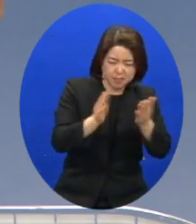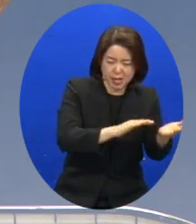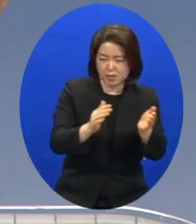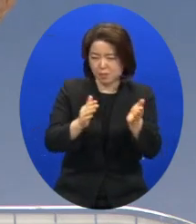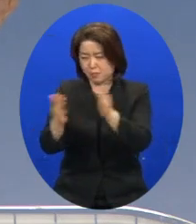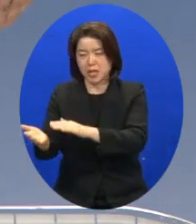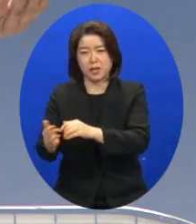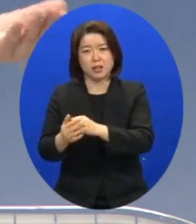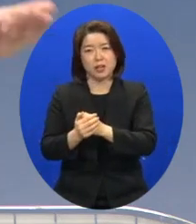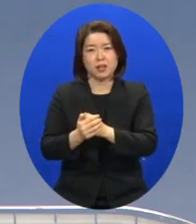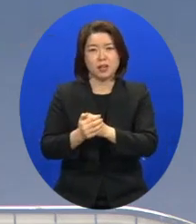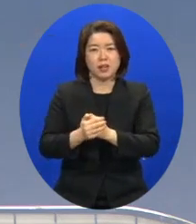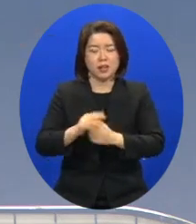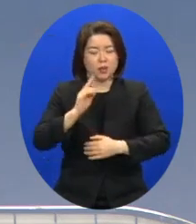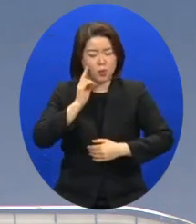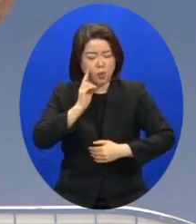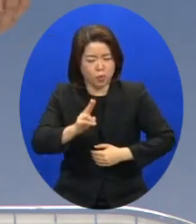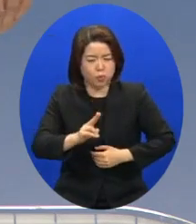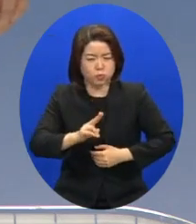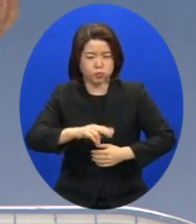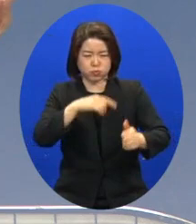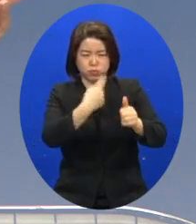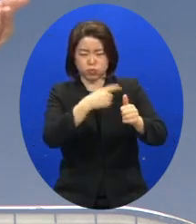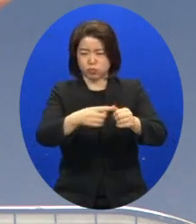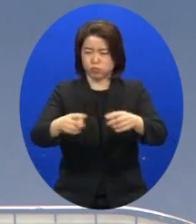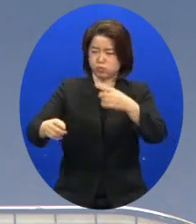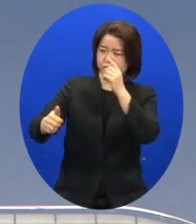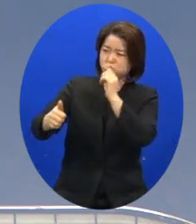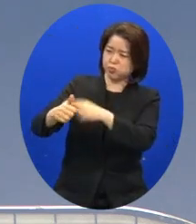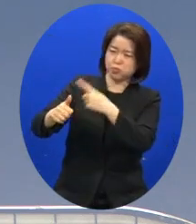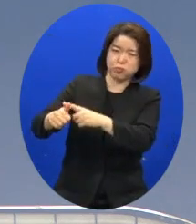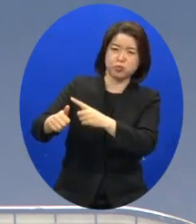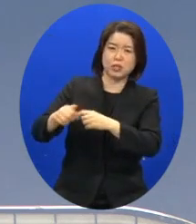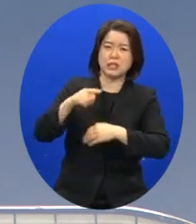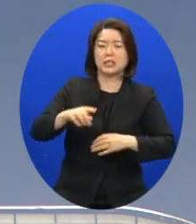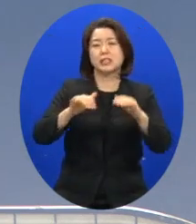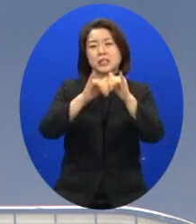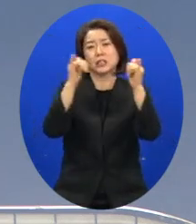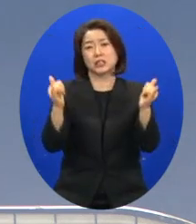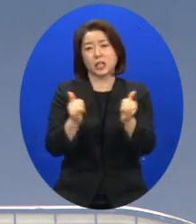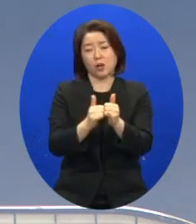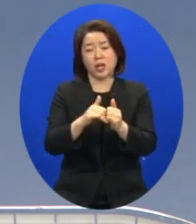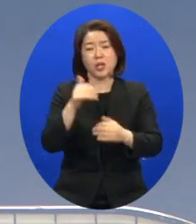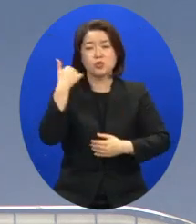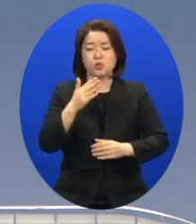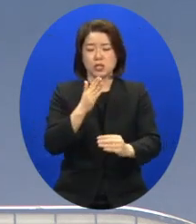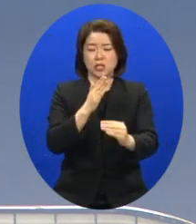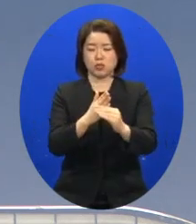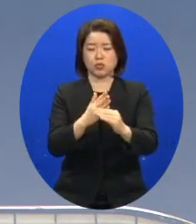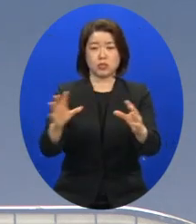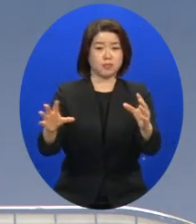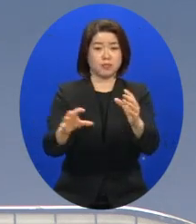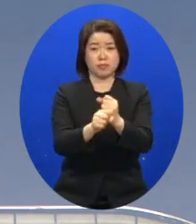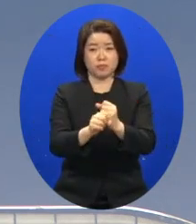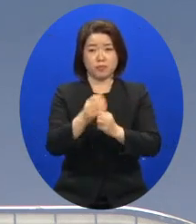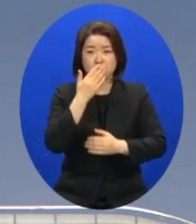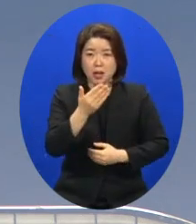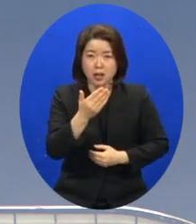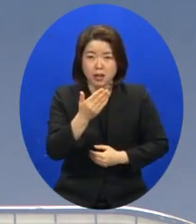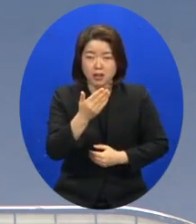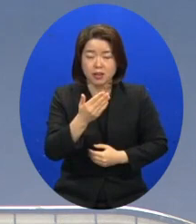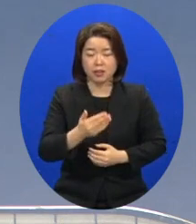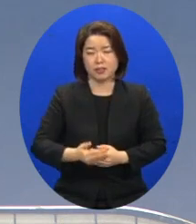서로 말할 수 없이 욕을 해야 되는 지금 이 사회를 누가 중심을 붙들어 줄 겁니까